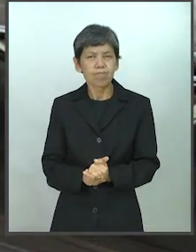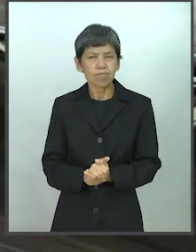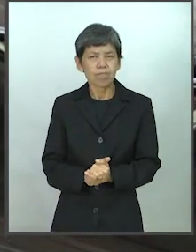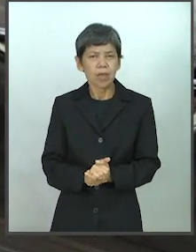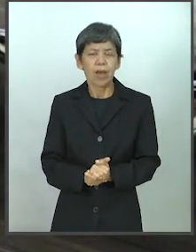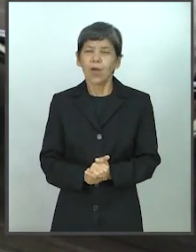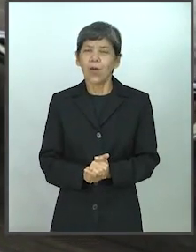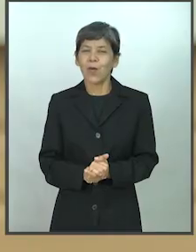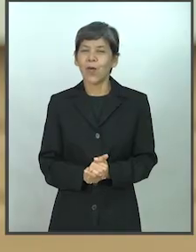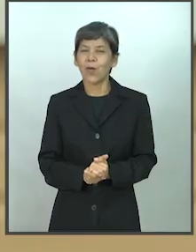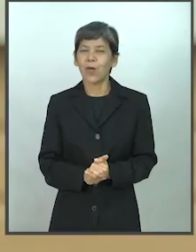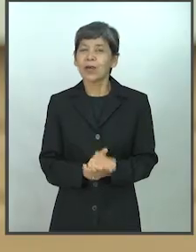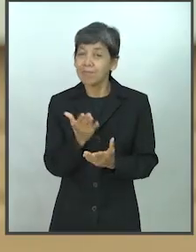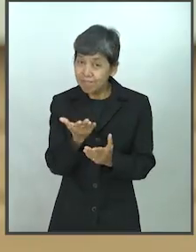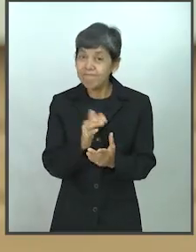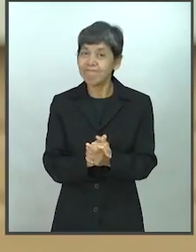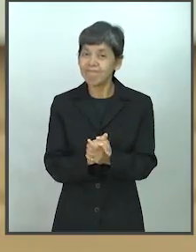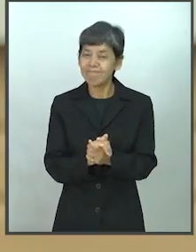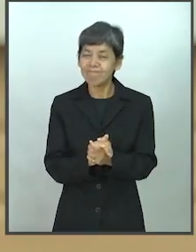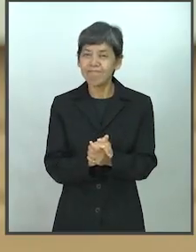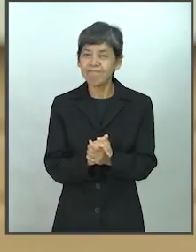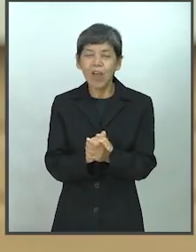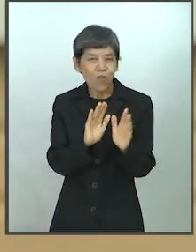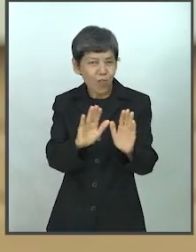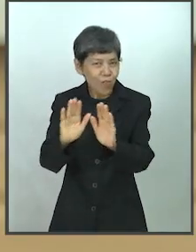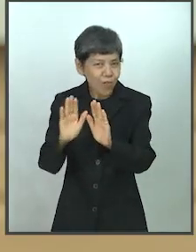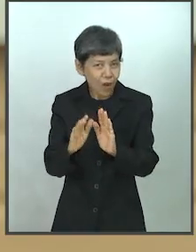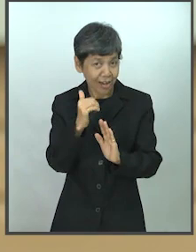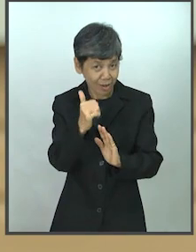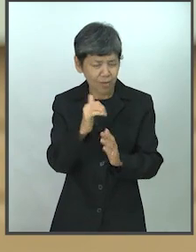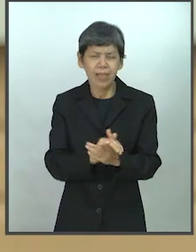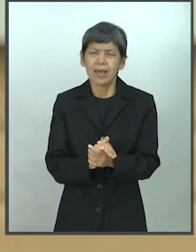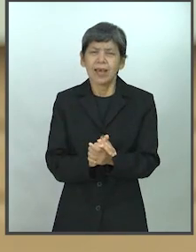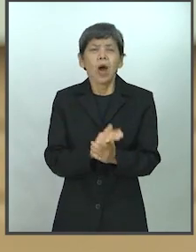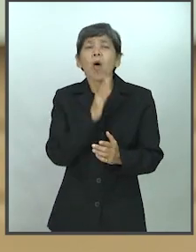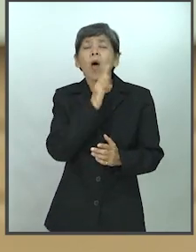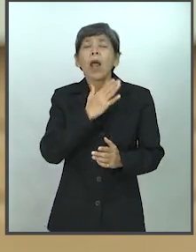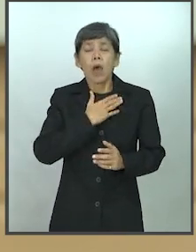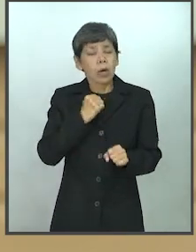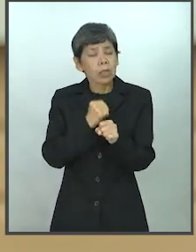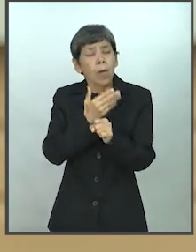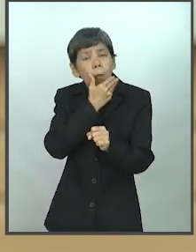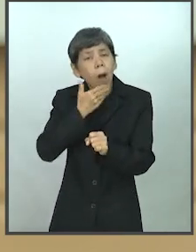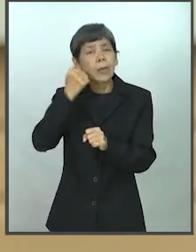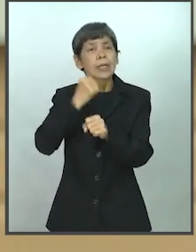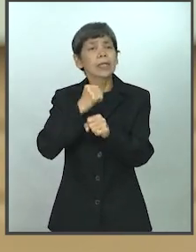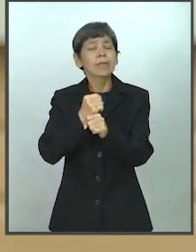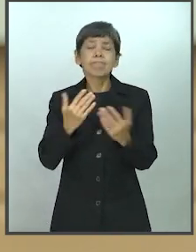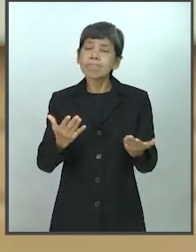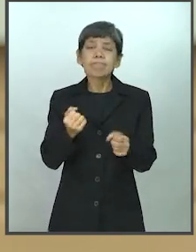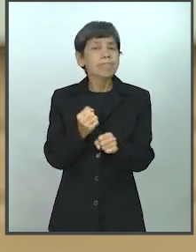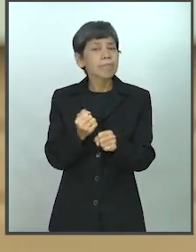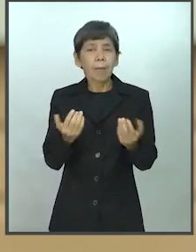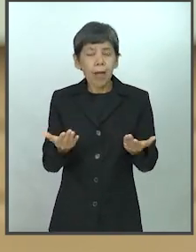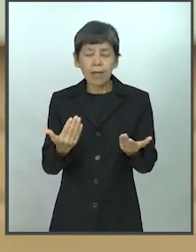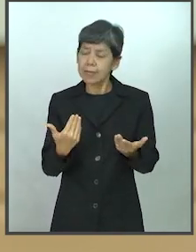ครับผมแล้วก็แล้วปวนอยากให้พี่ก้อยครับฝากถึงผู้ชมทางบ้านนิดนึงว่าถ้าเราอยากจะทำความดีเนี่ยเราสามารถทำยังไง